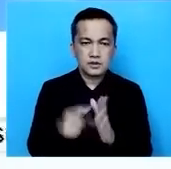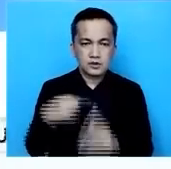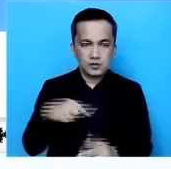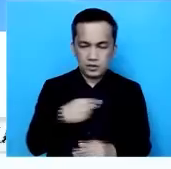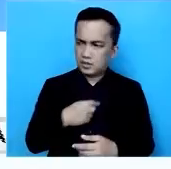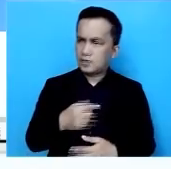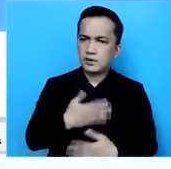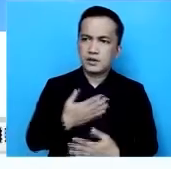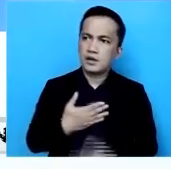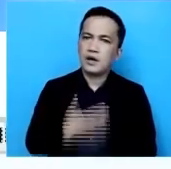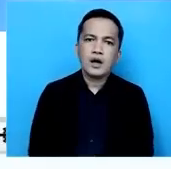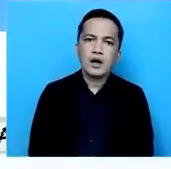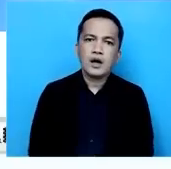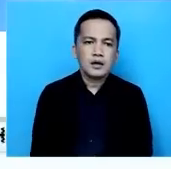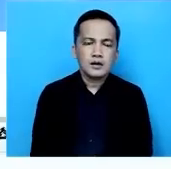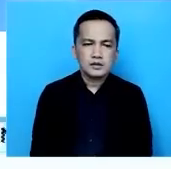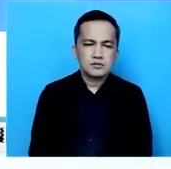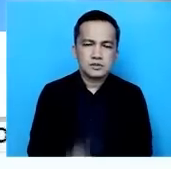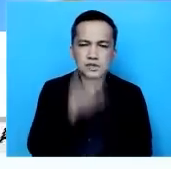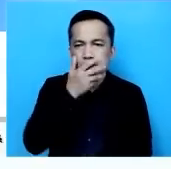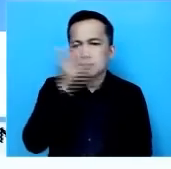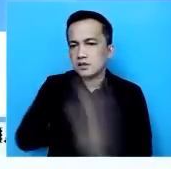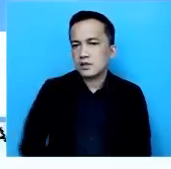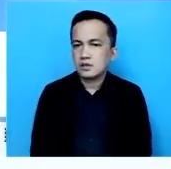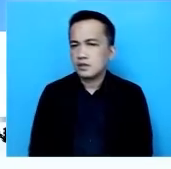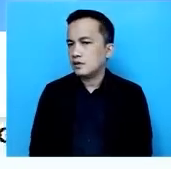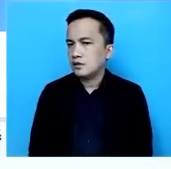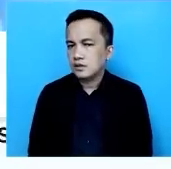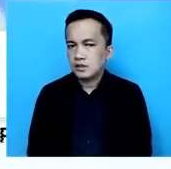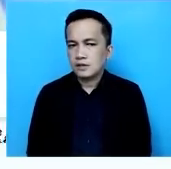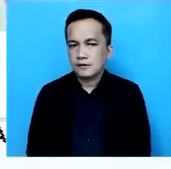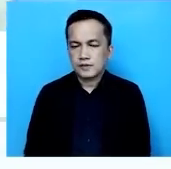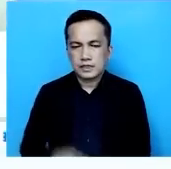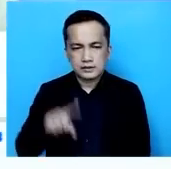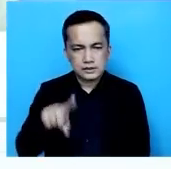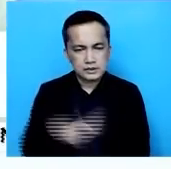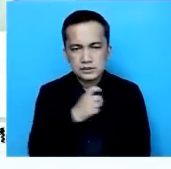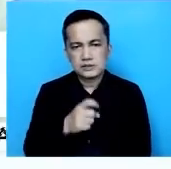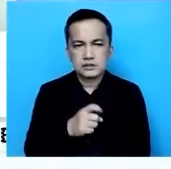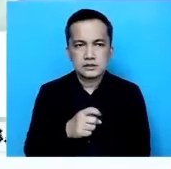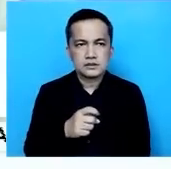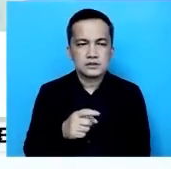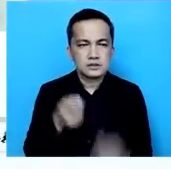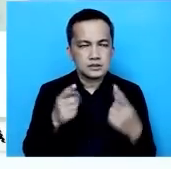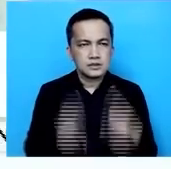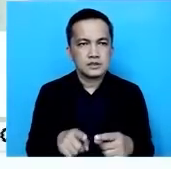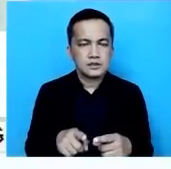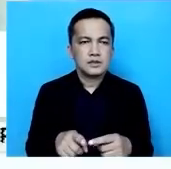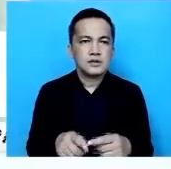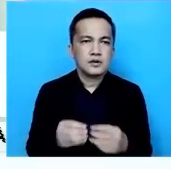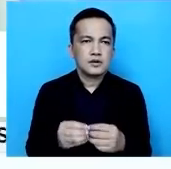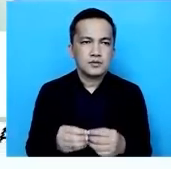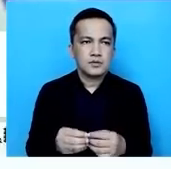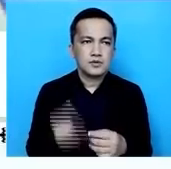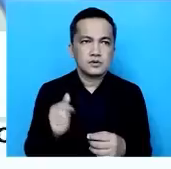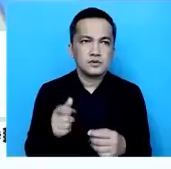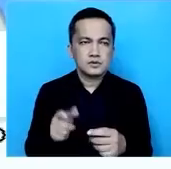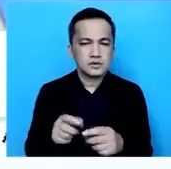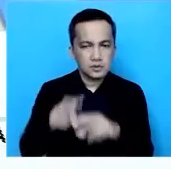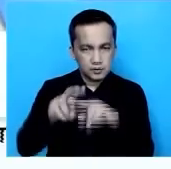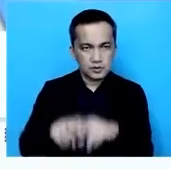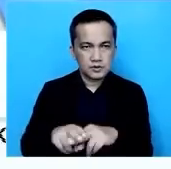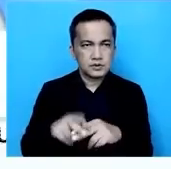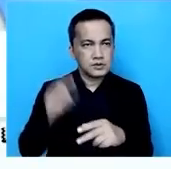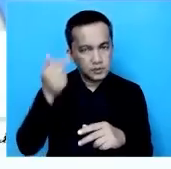sa inyo? Nakakasawa na. Ito ay napakasakit na kapalaran na natin, lalo na kung yung mga nakaupo sa